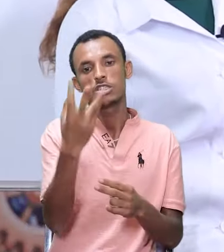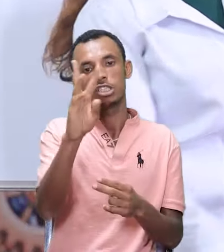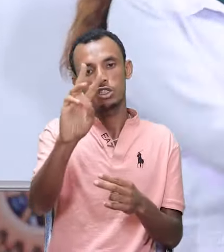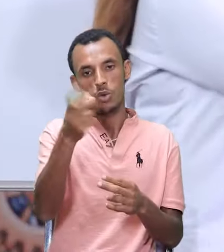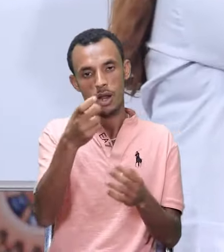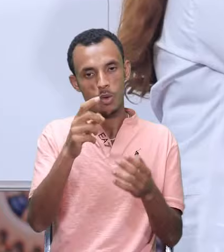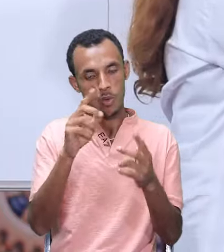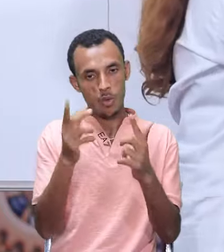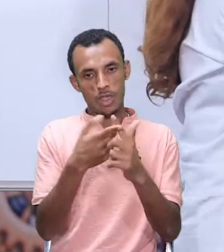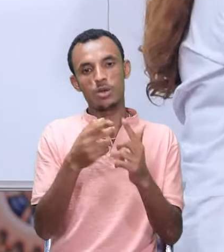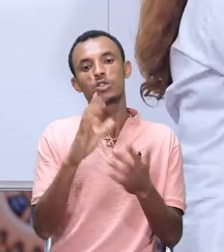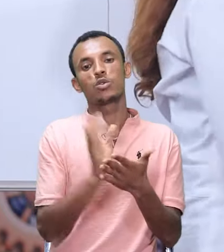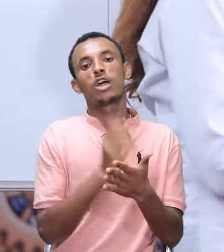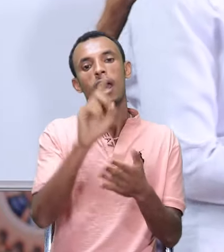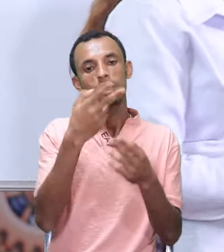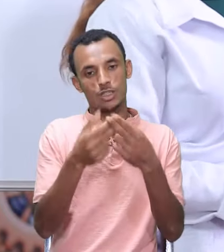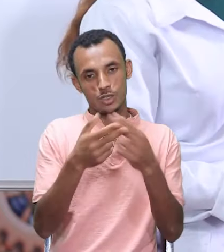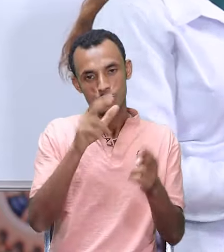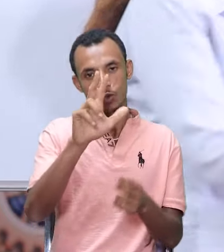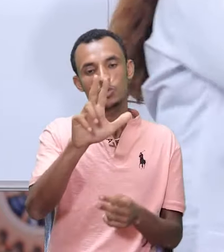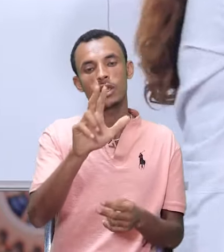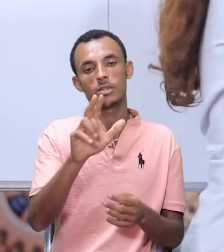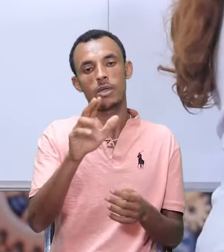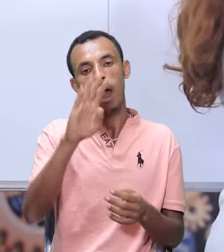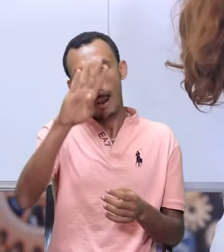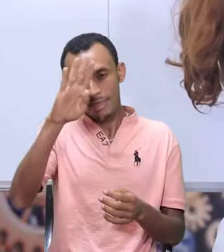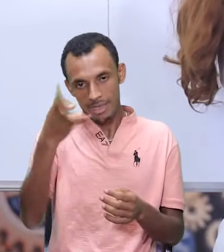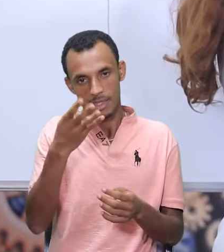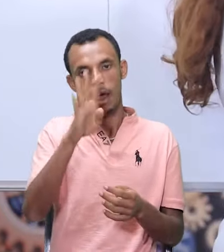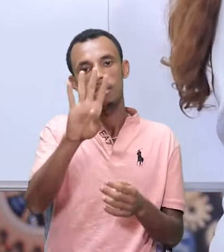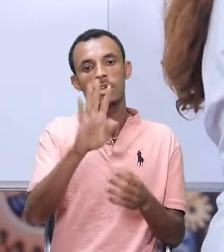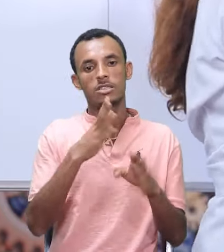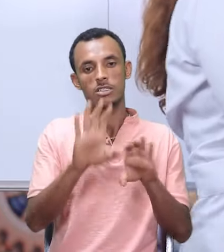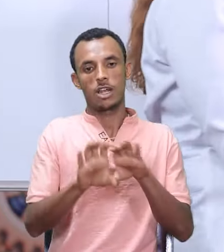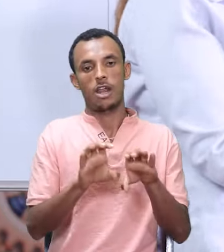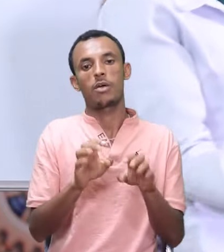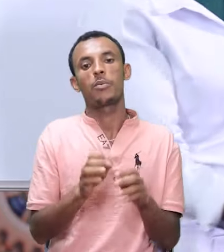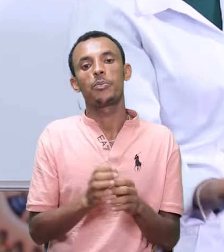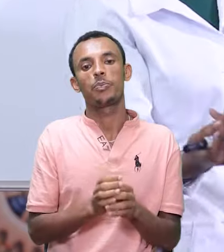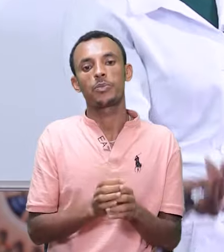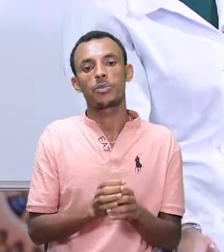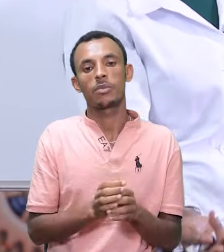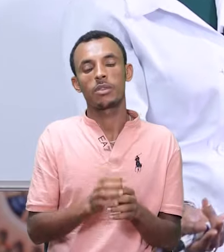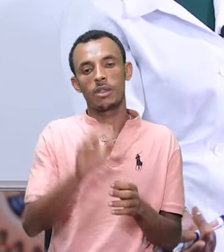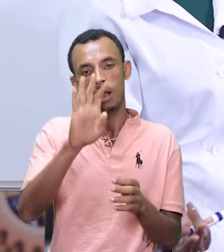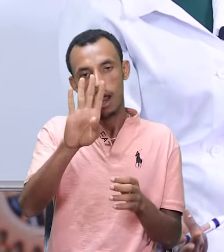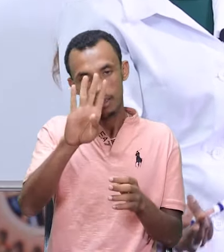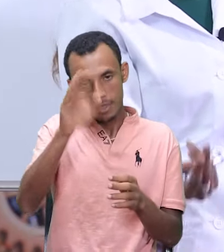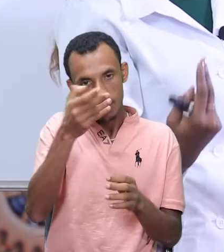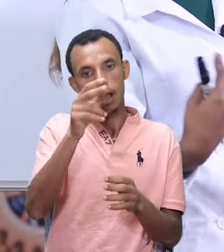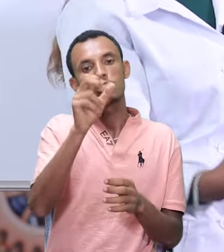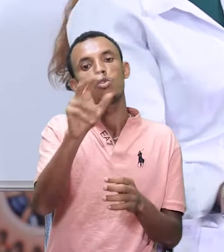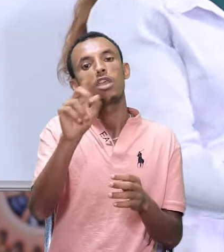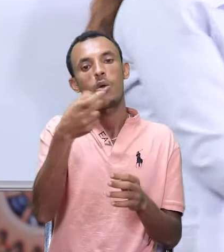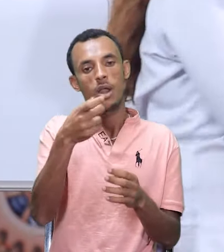ስንወስድ 1/3ኛ ሲባዛ በ4/4ኛ ቀይረን ምን ፈልገው ቁጥር መውሰድ እንችላለን በ4/4ኛ ስናባዛ 4/12ኛ